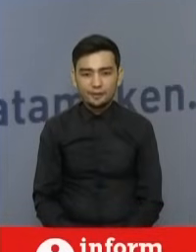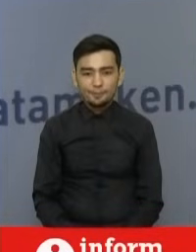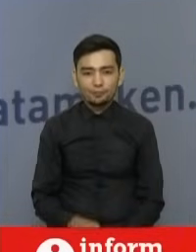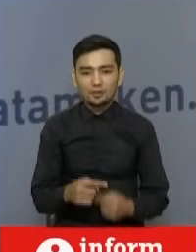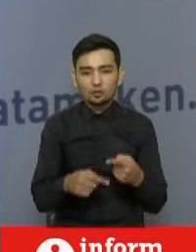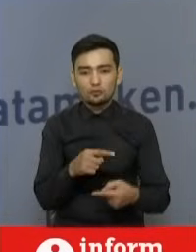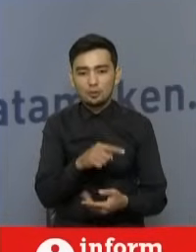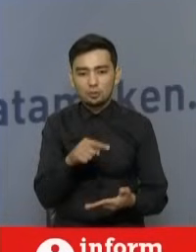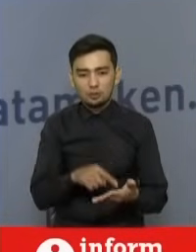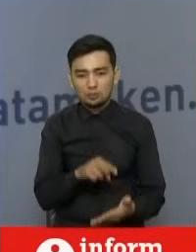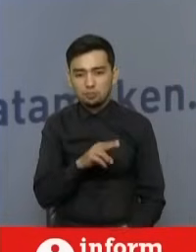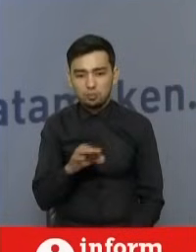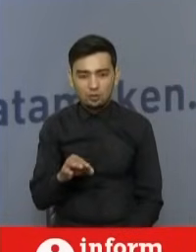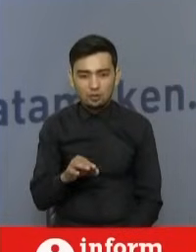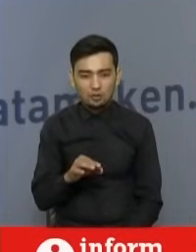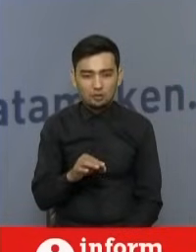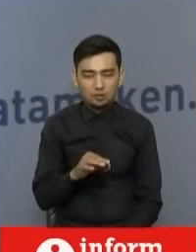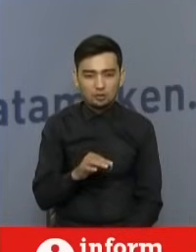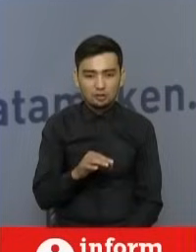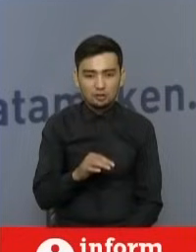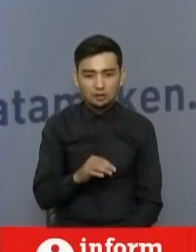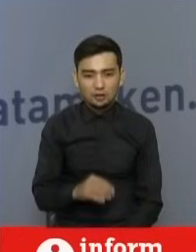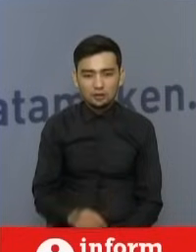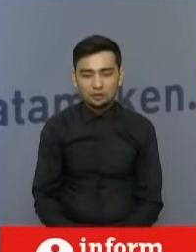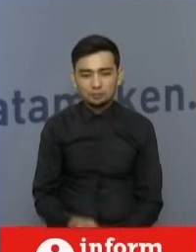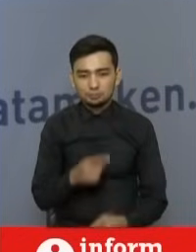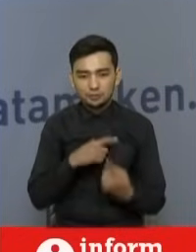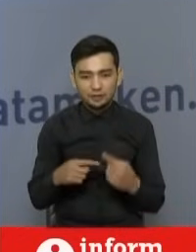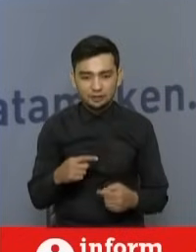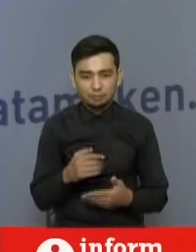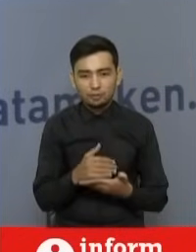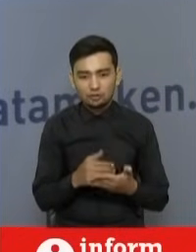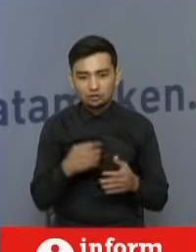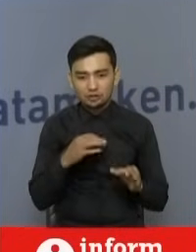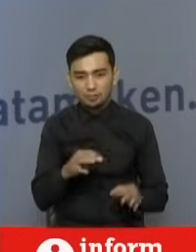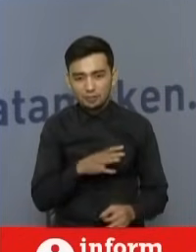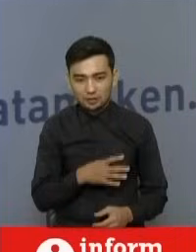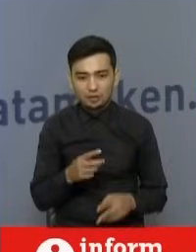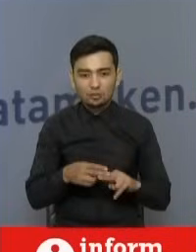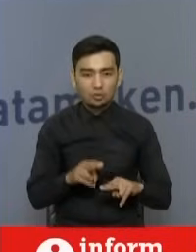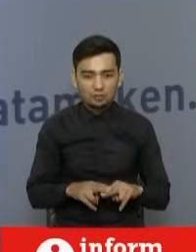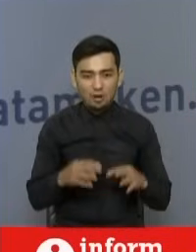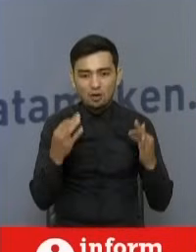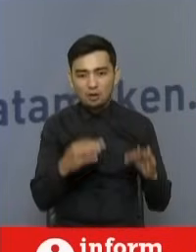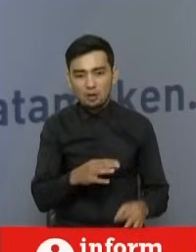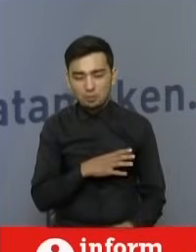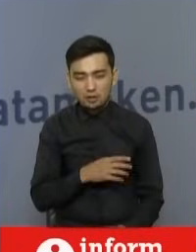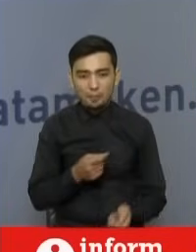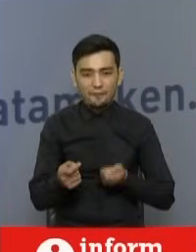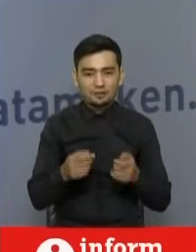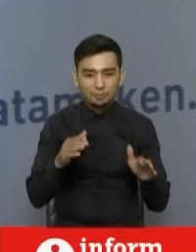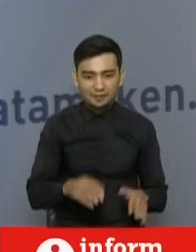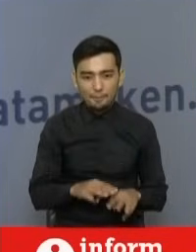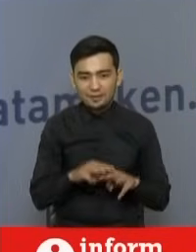по ФОТу. То есть те предложения, которые мы предложили, которые даже одобрены экономическим блоком правительства, это